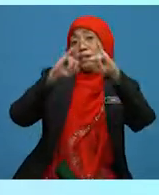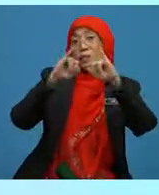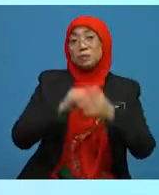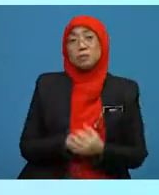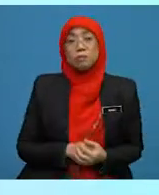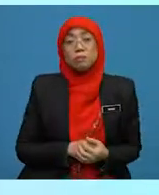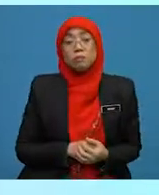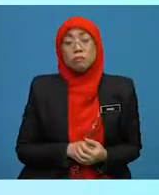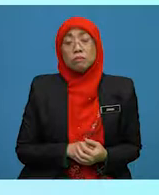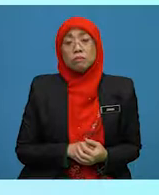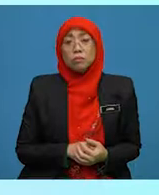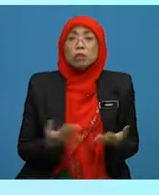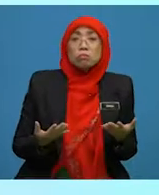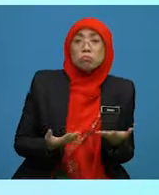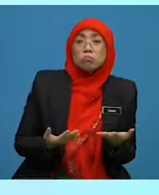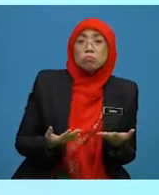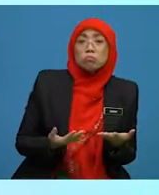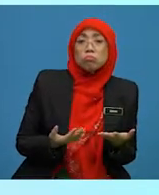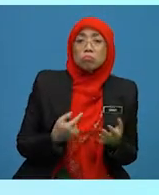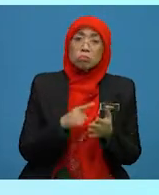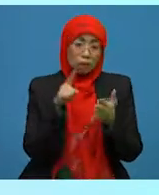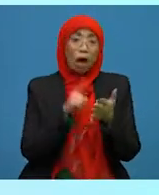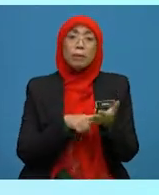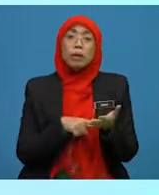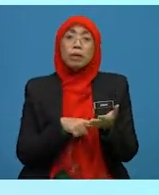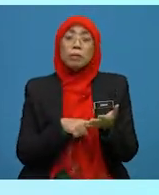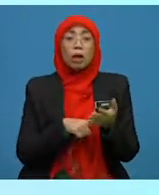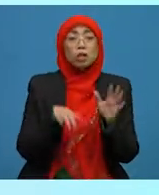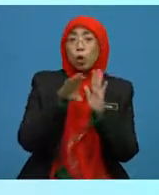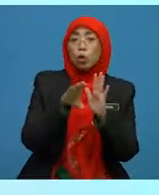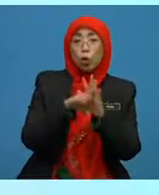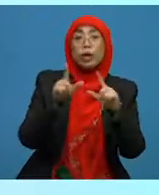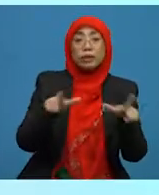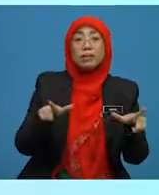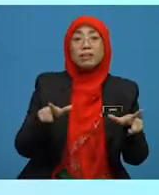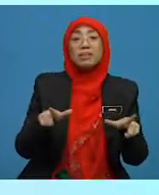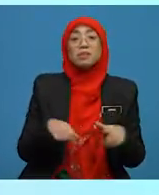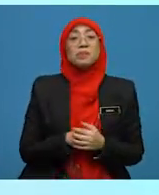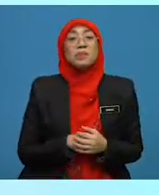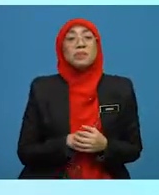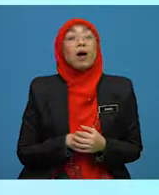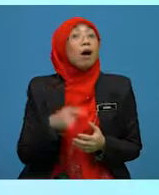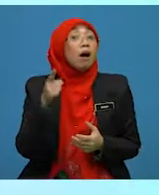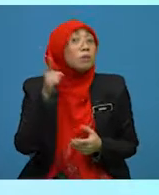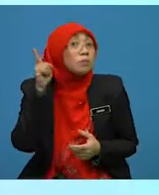Contoh perkataan bagi makna denotatif yang seterusnya ialah buku.